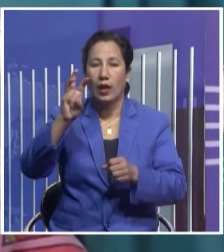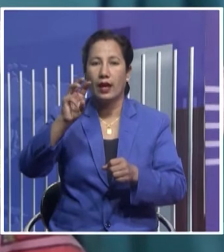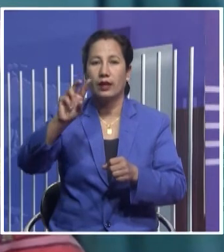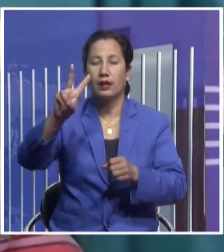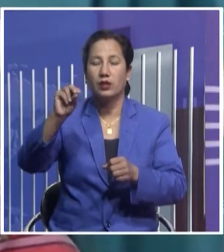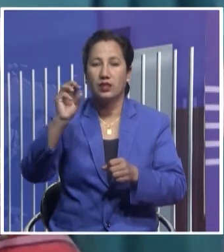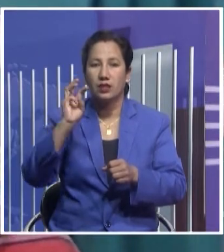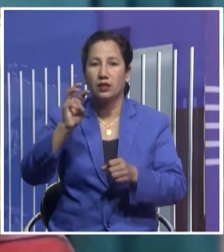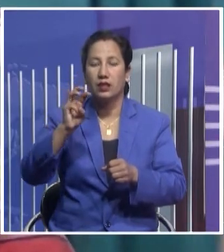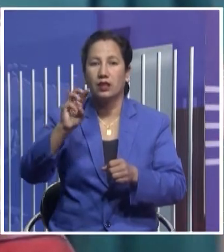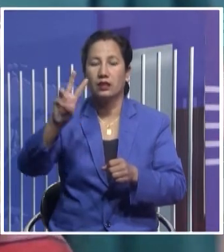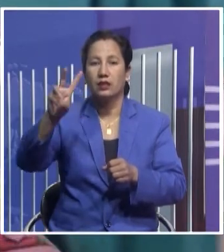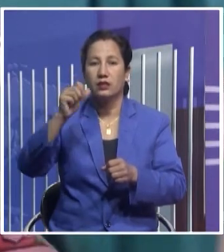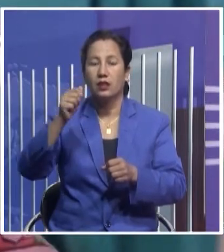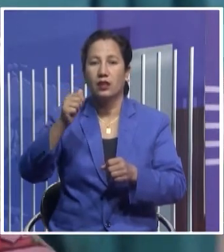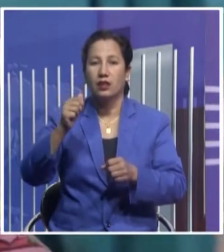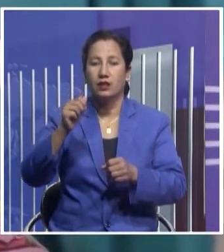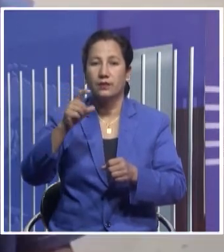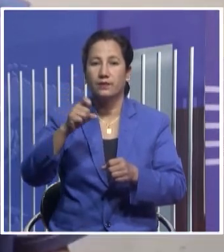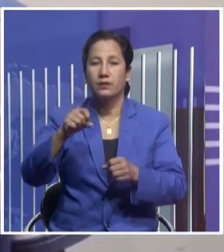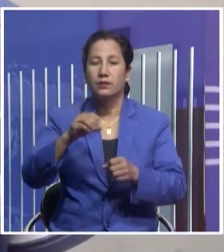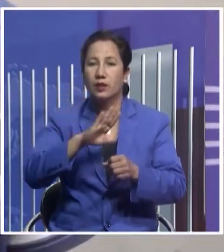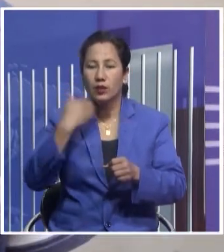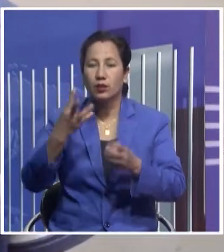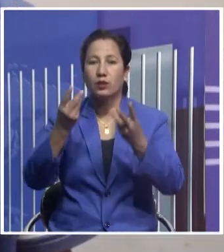920,345 पुगेको छ। यस्तै नेपालमा मृत्यु हुनेको संख्या